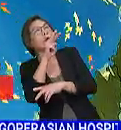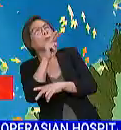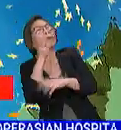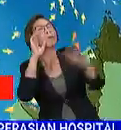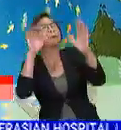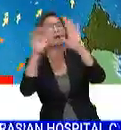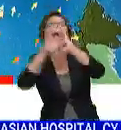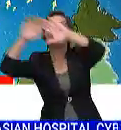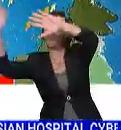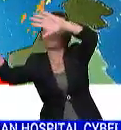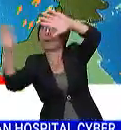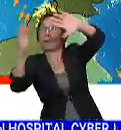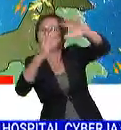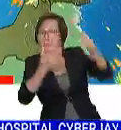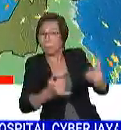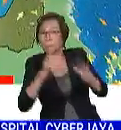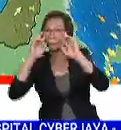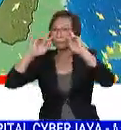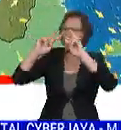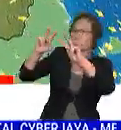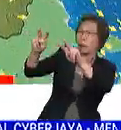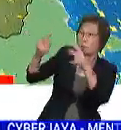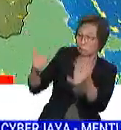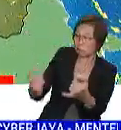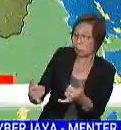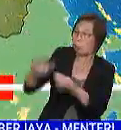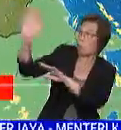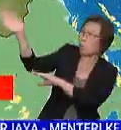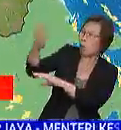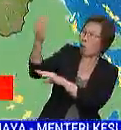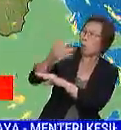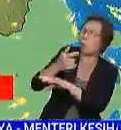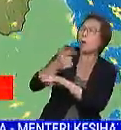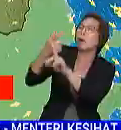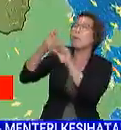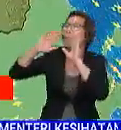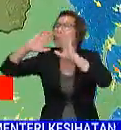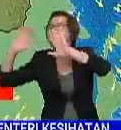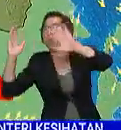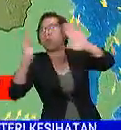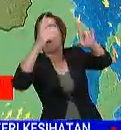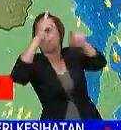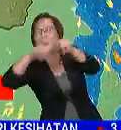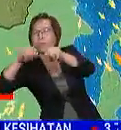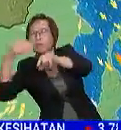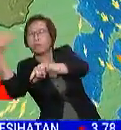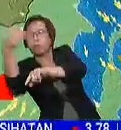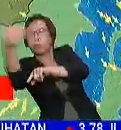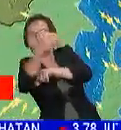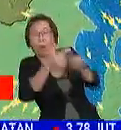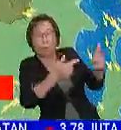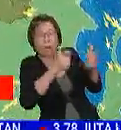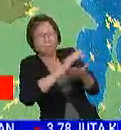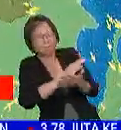carta angin semasa. Dapat diperhatikan ketika ini, angin masih lagi bertiup dari pelbagai hala dengan kelajuan yang